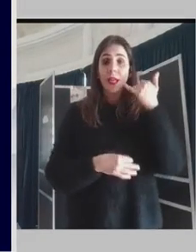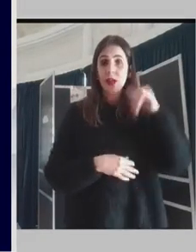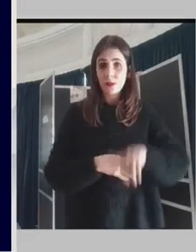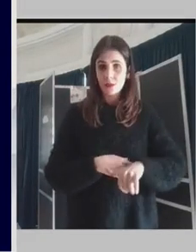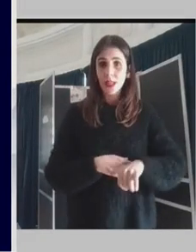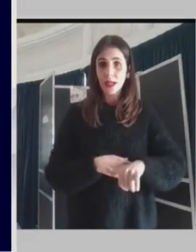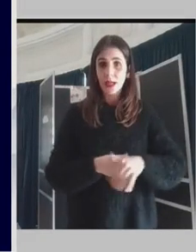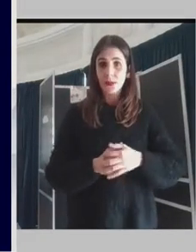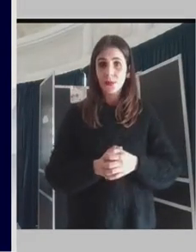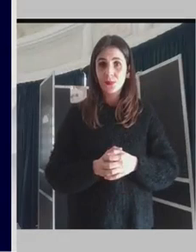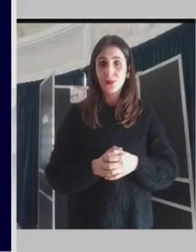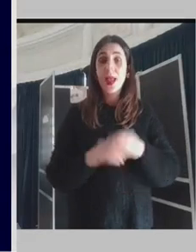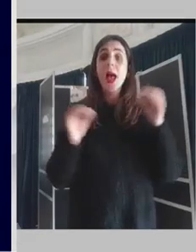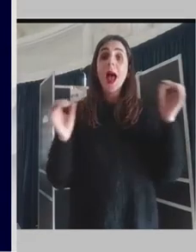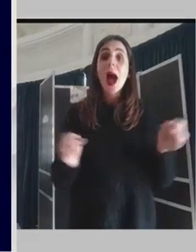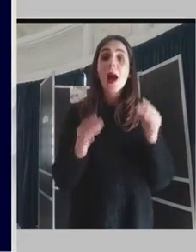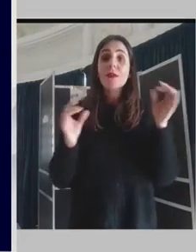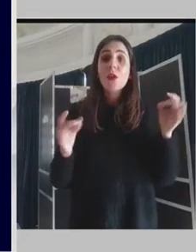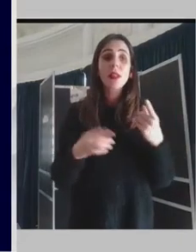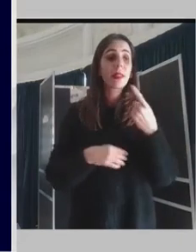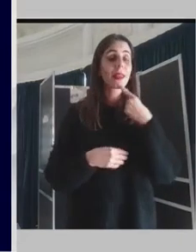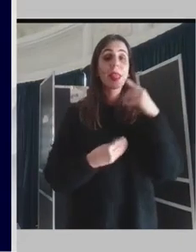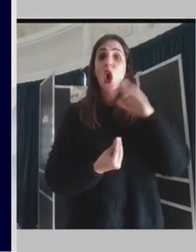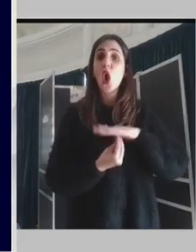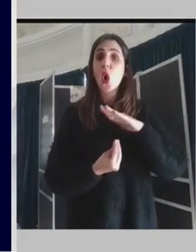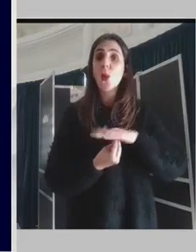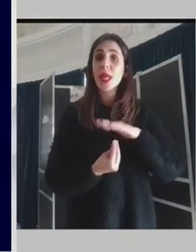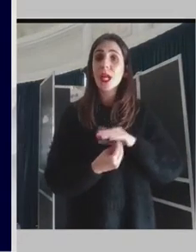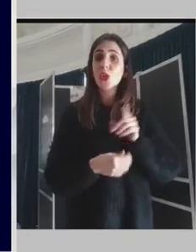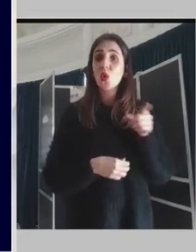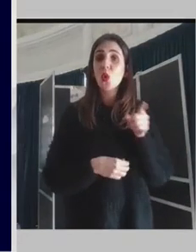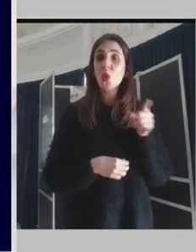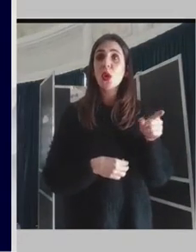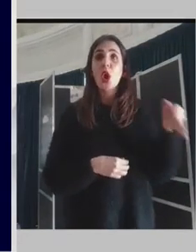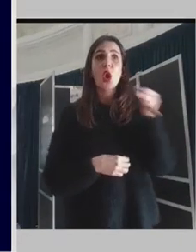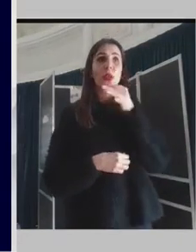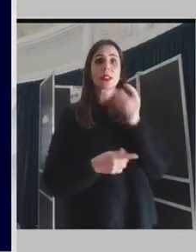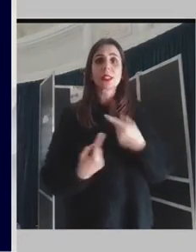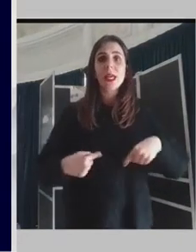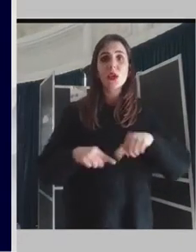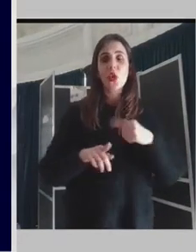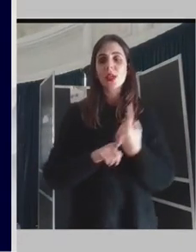telefonata. E spesso l'operatore suggerisce che cosa fare